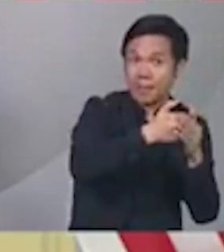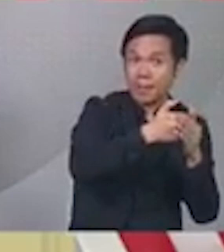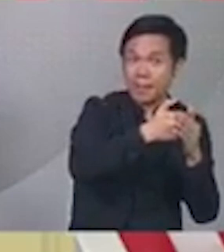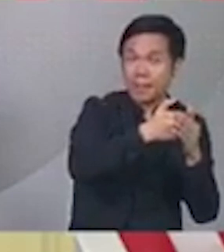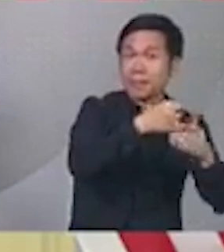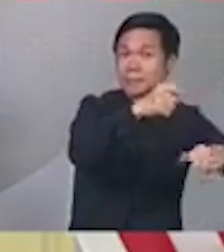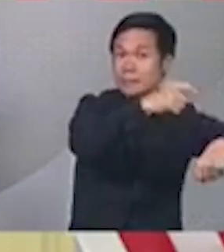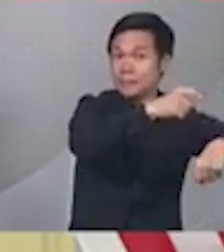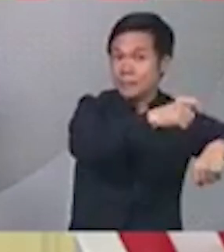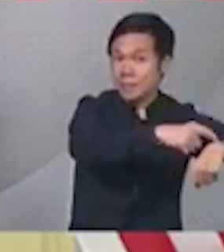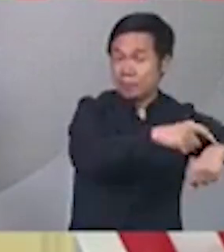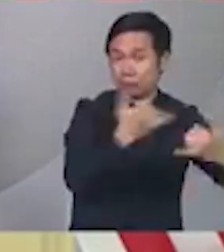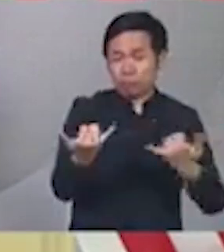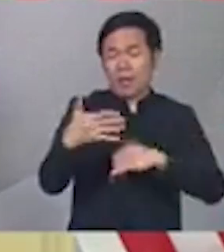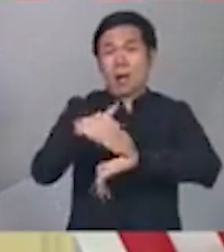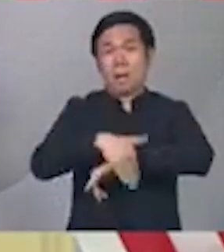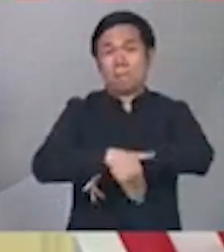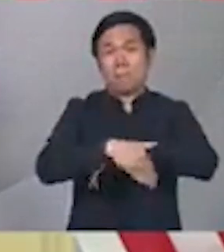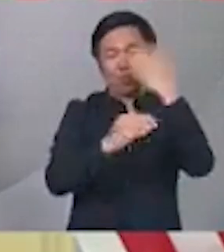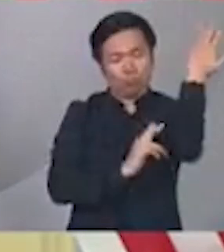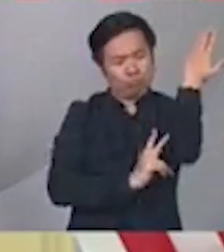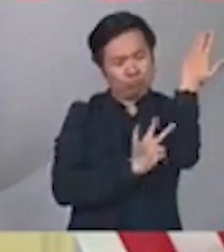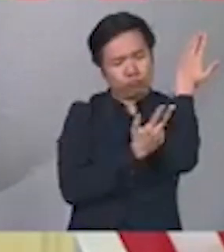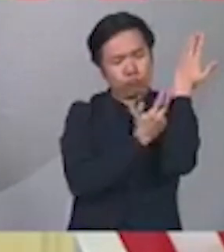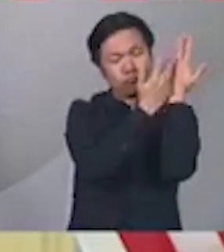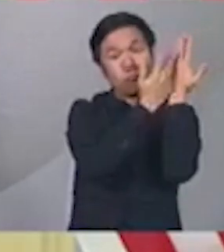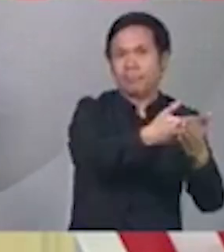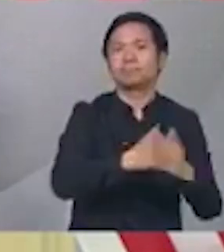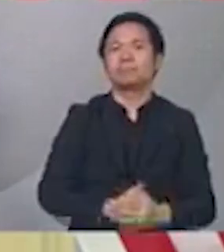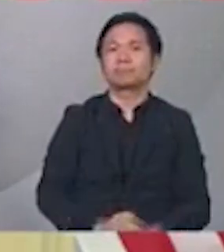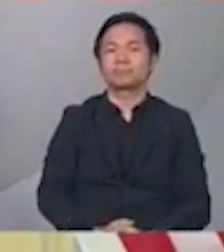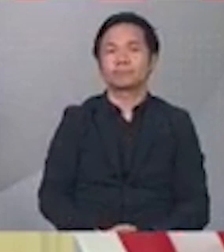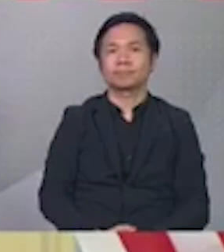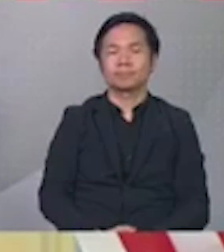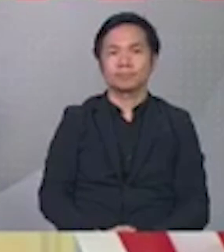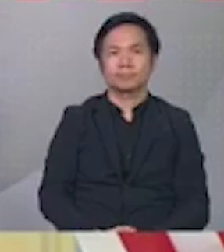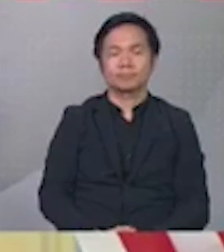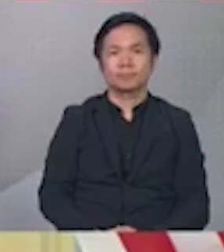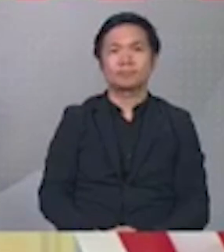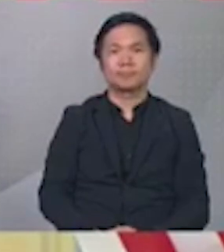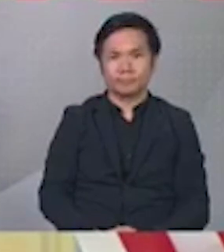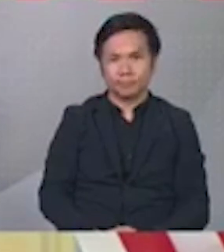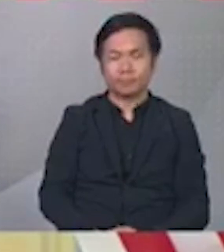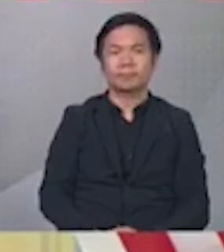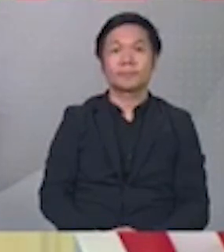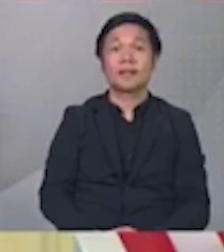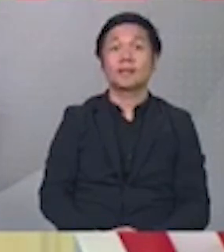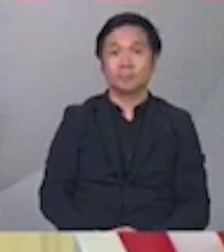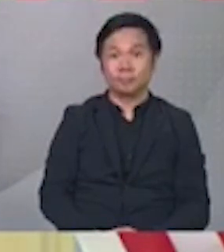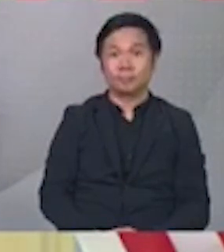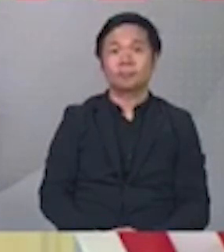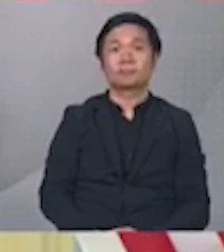the board Kalau ditolak malam ini ditangkap tipe 09.00 pagi besok mana Kalau pengantaran pulang